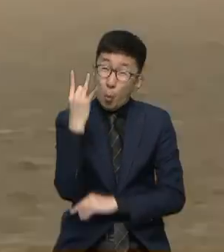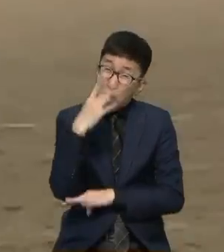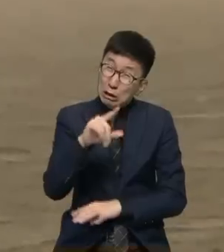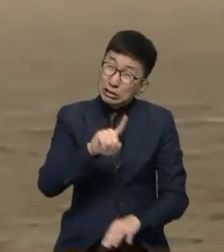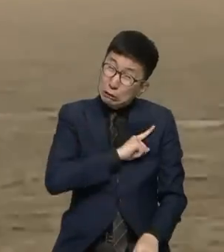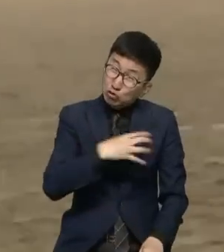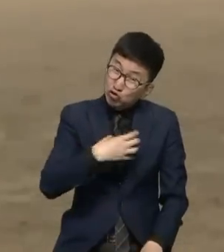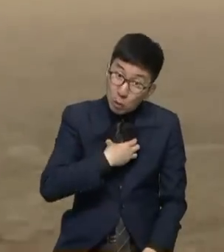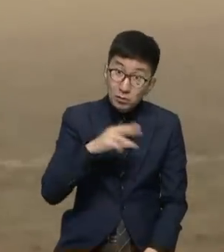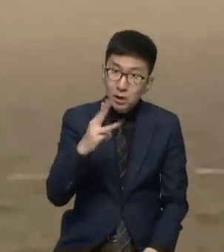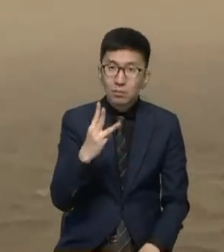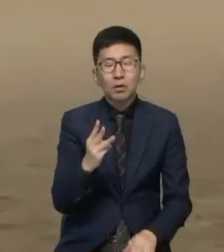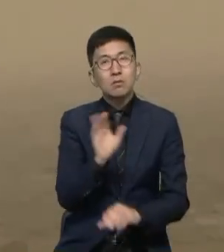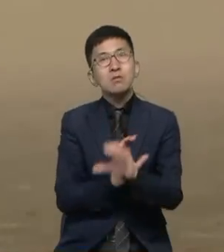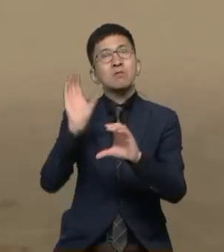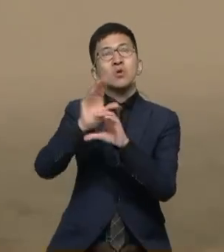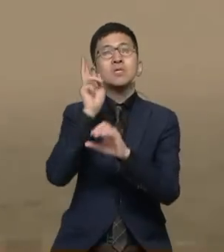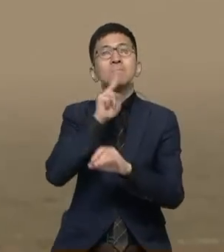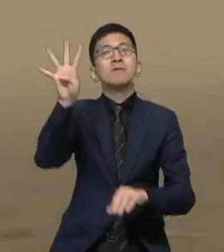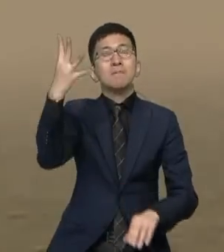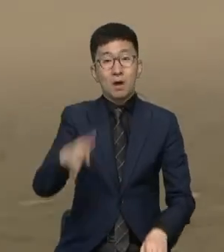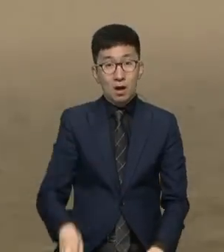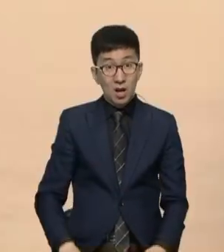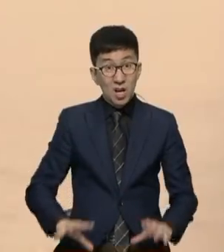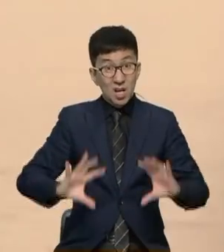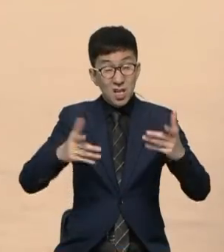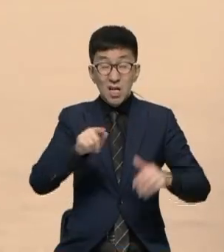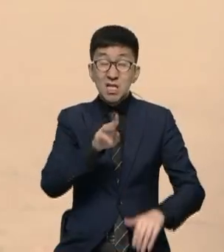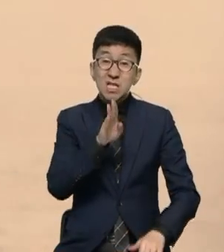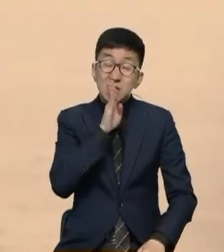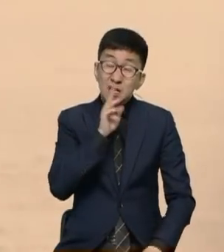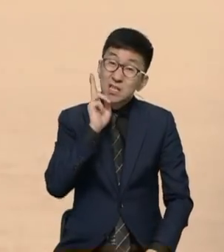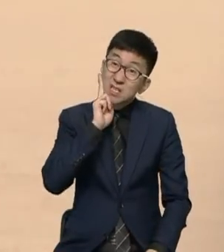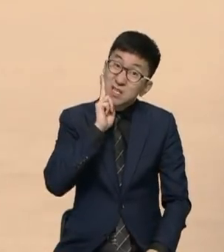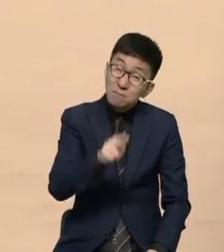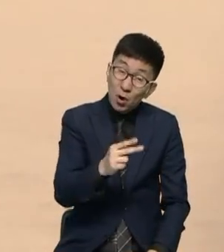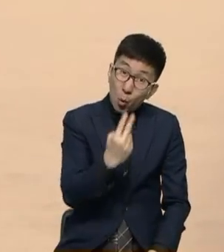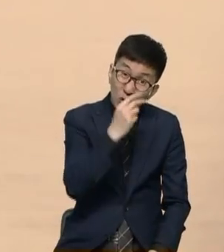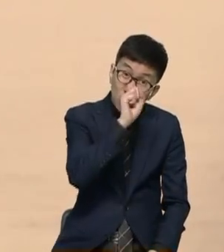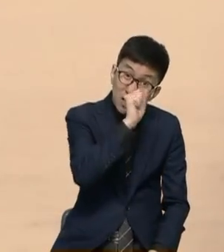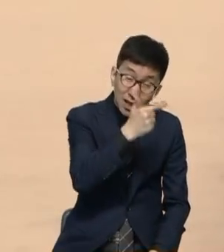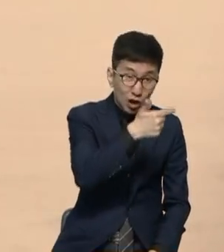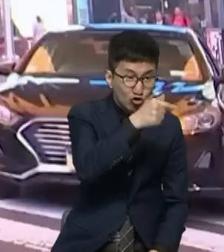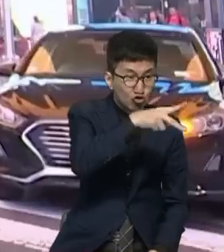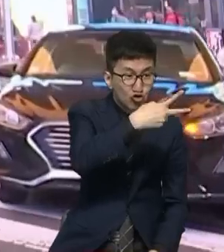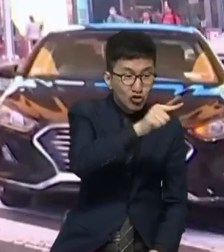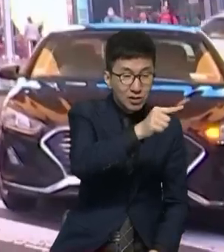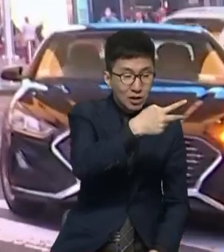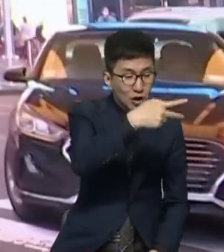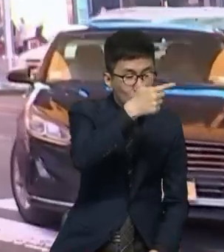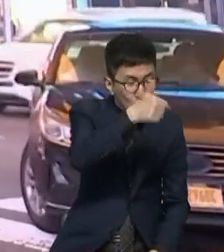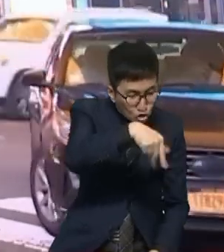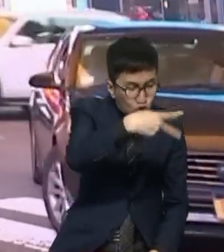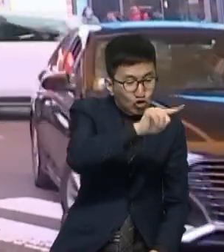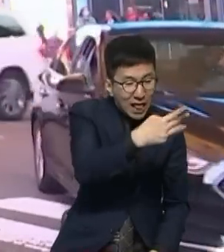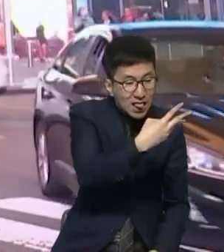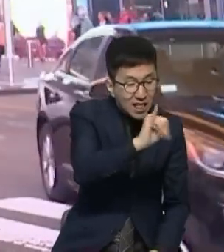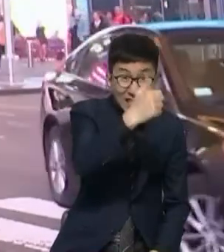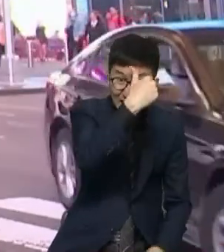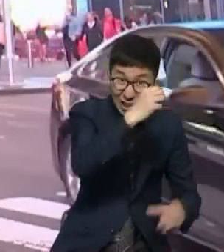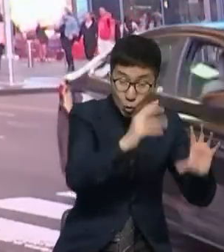뛰어넘은 수치입니다. 공기질이 세계 최악이라는 인도 뉴델리보다도 더 나쁜 수준입니다. 뉴욕